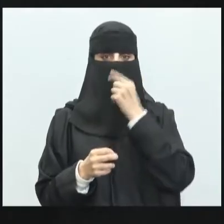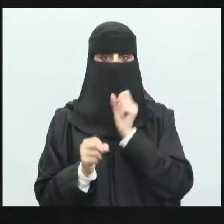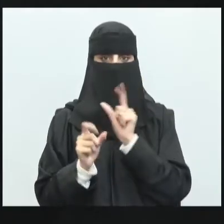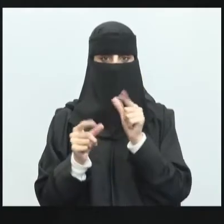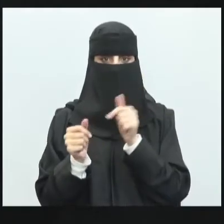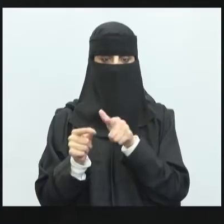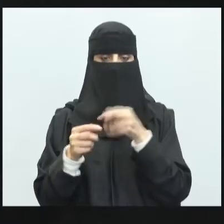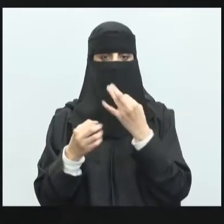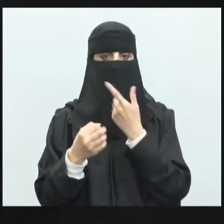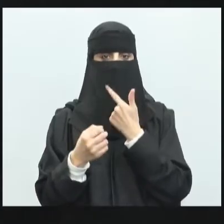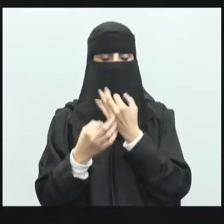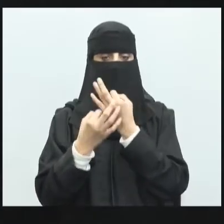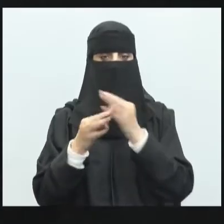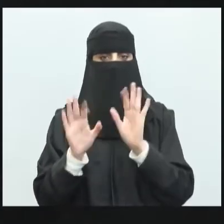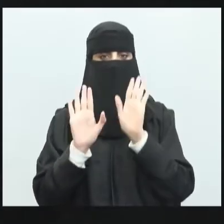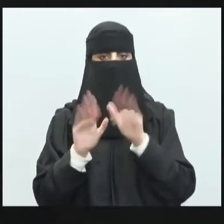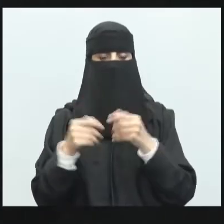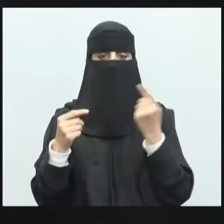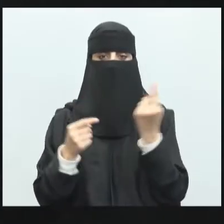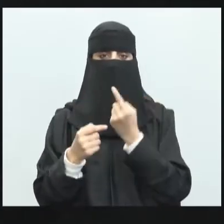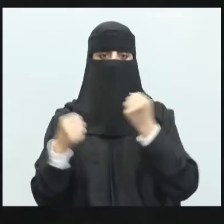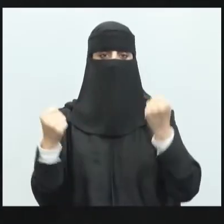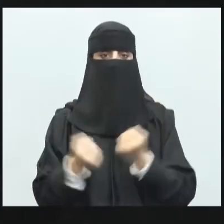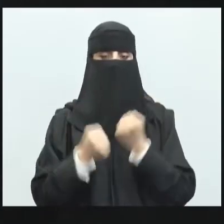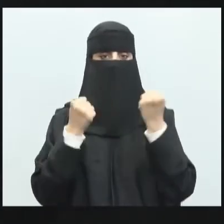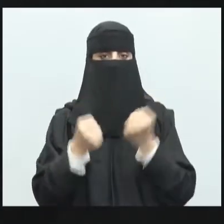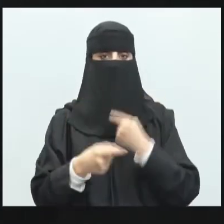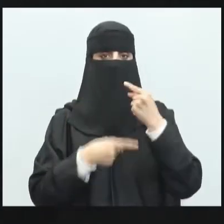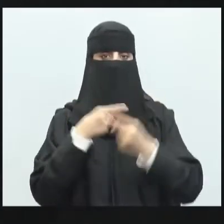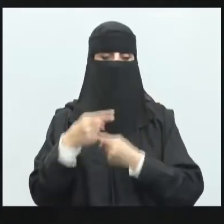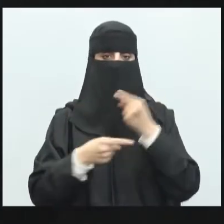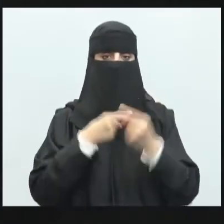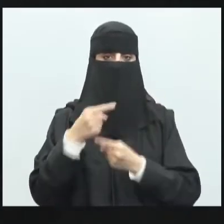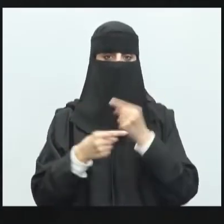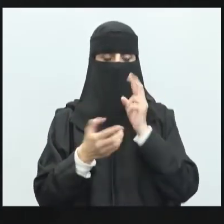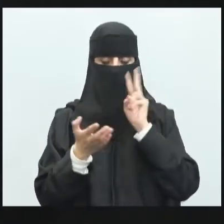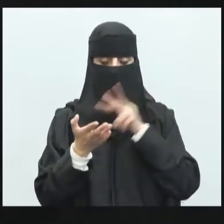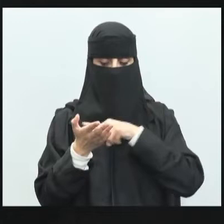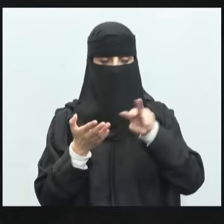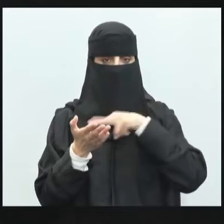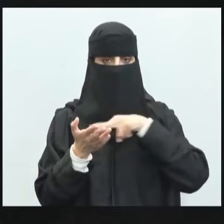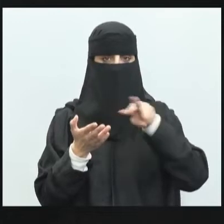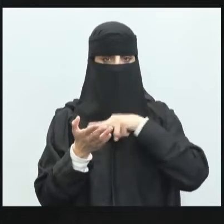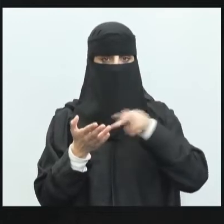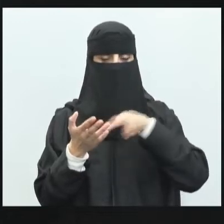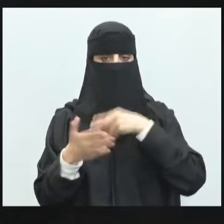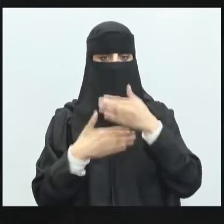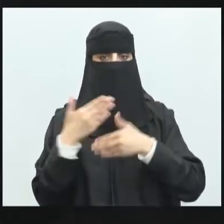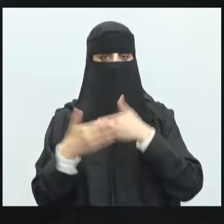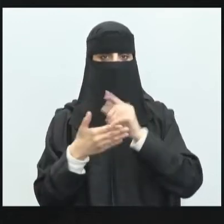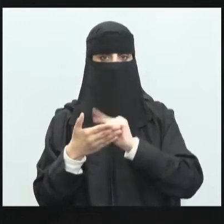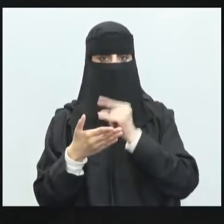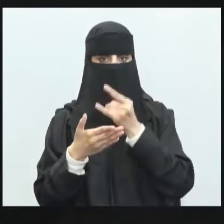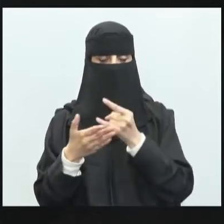تتدرب مره بعد من راى على قراءته هذه الفكره وتحاول ان تطبق